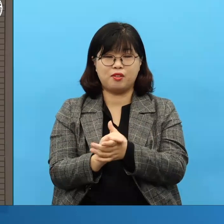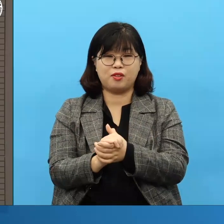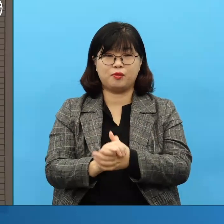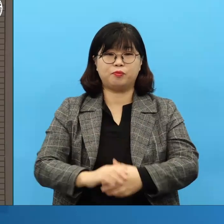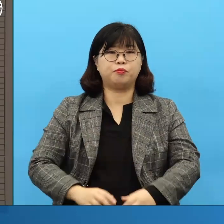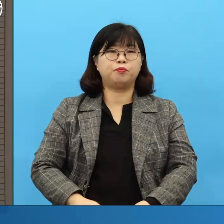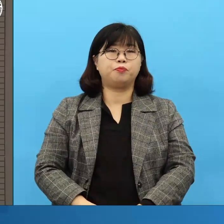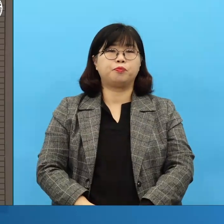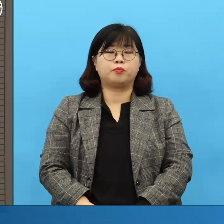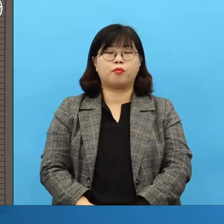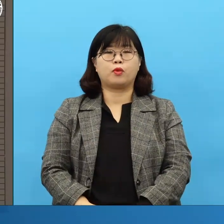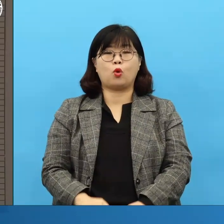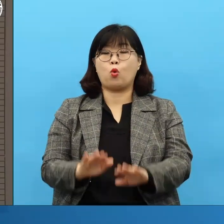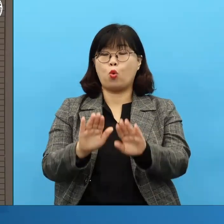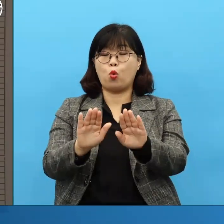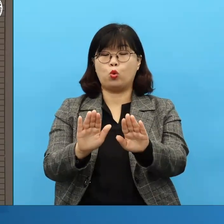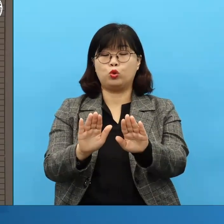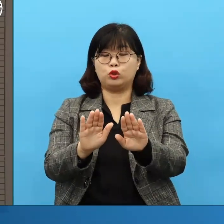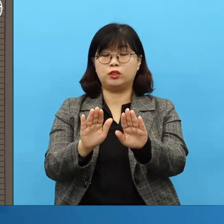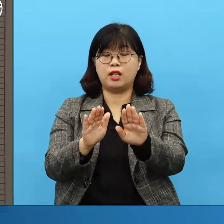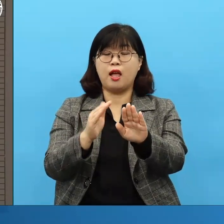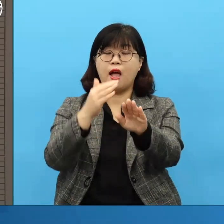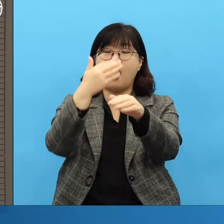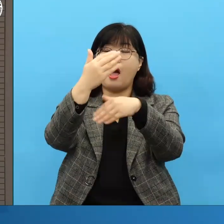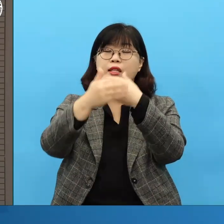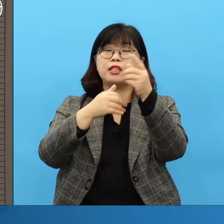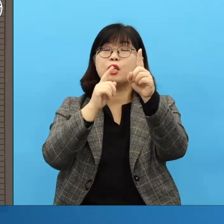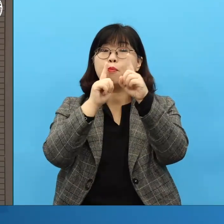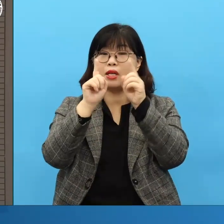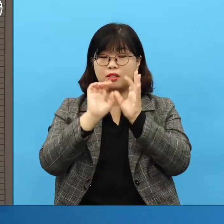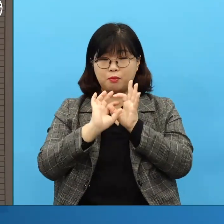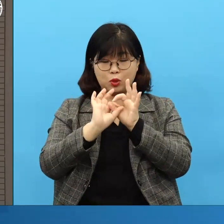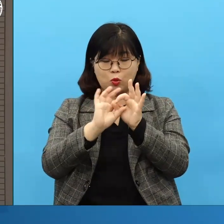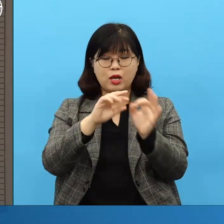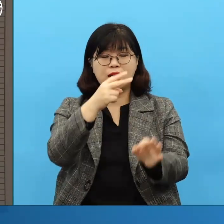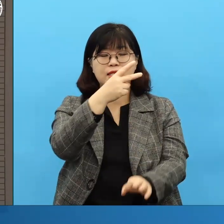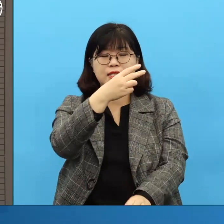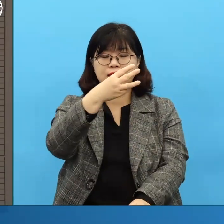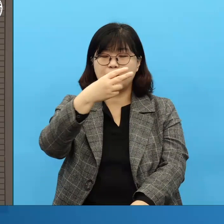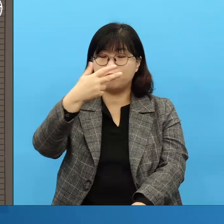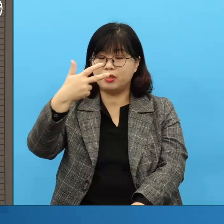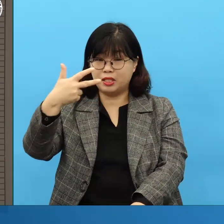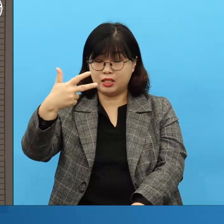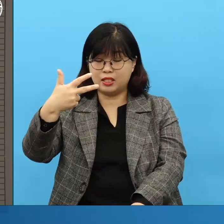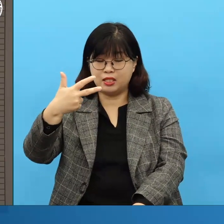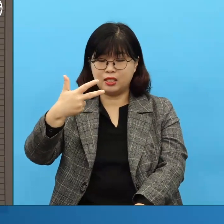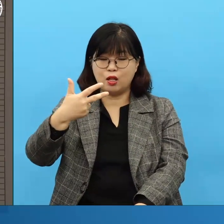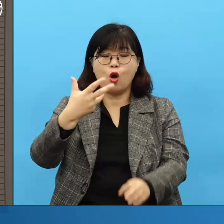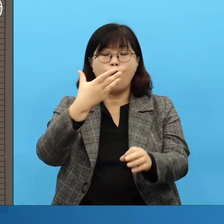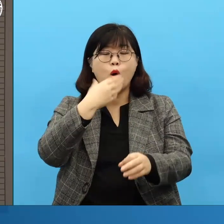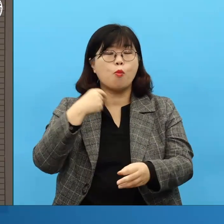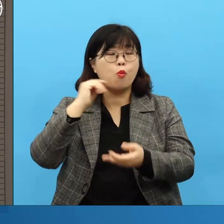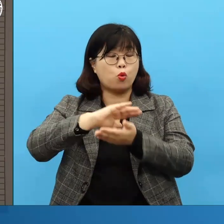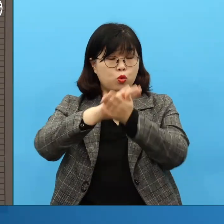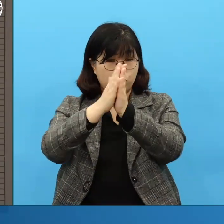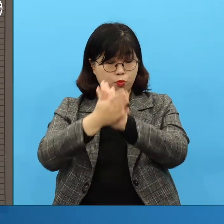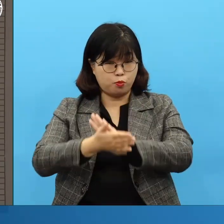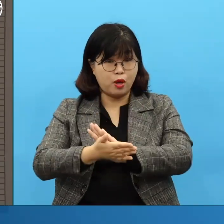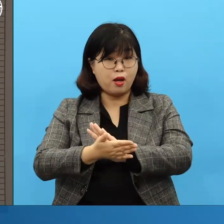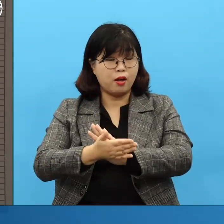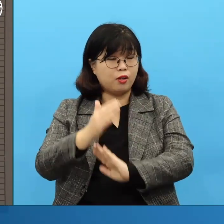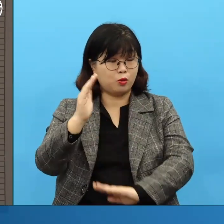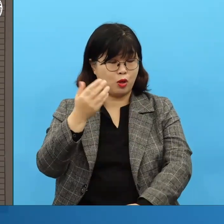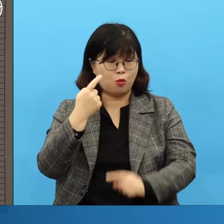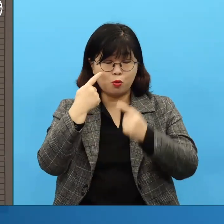아멘. 오늘 주시는 말씀이 2, 3, 7을 살리는 언약인 줄 믿습니다. 우리 찬송가 310장입니다.